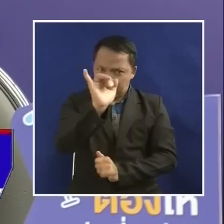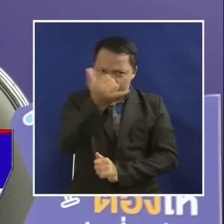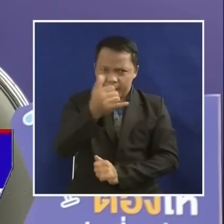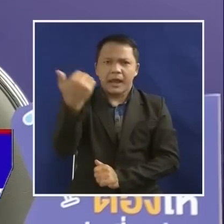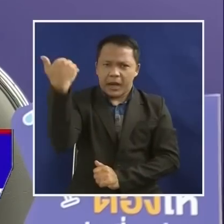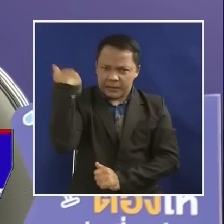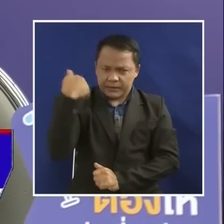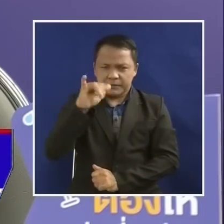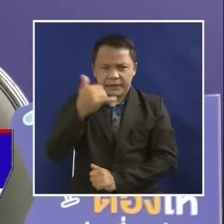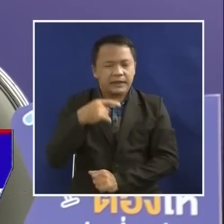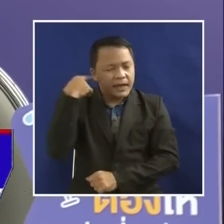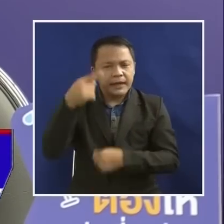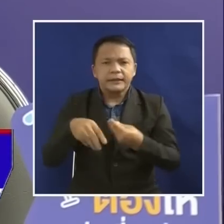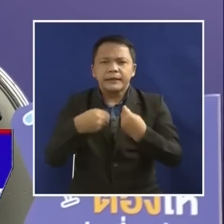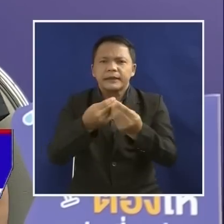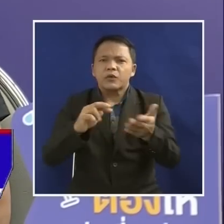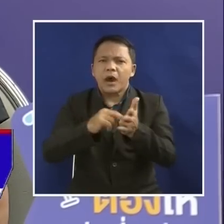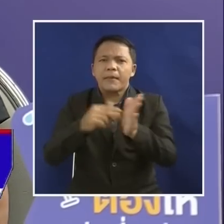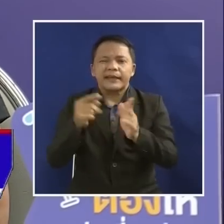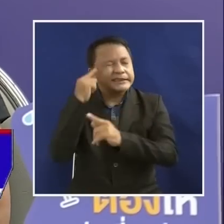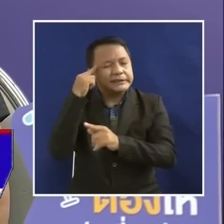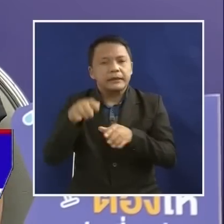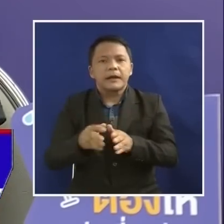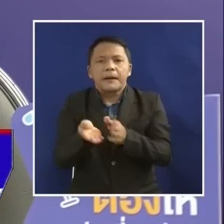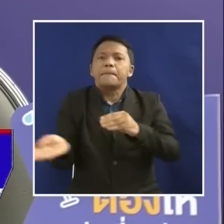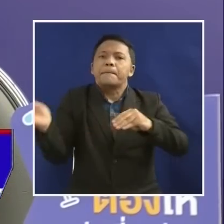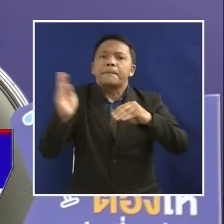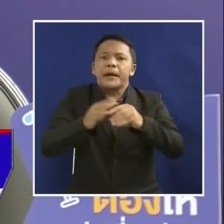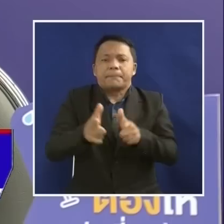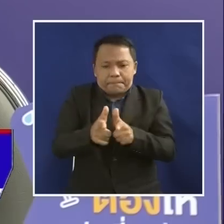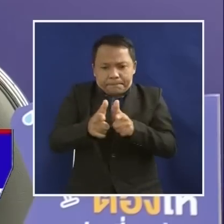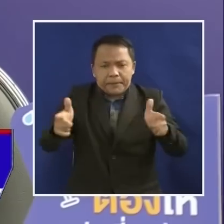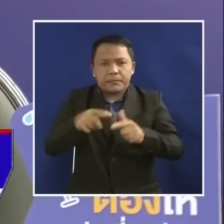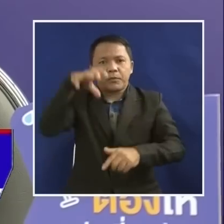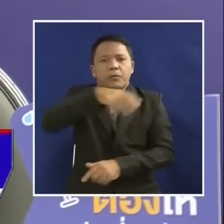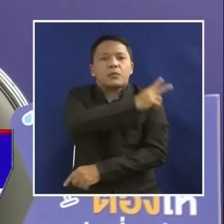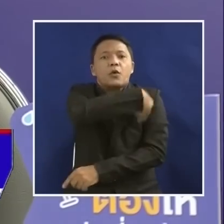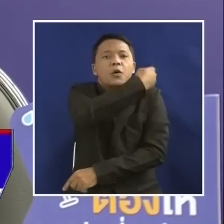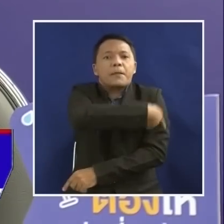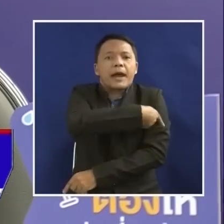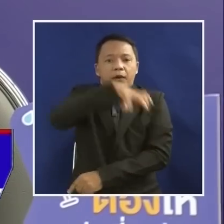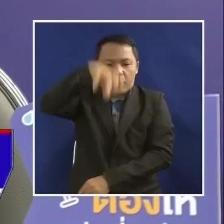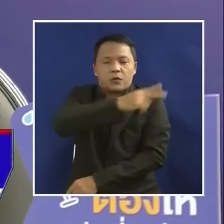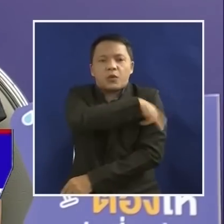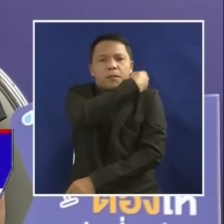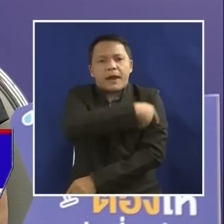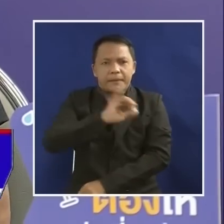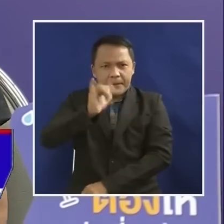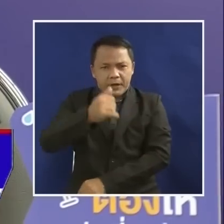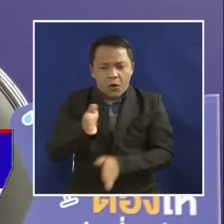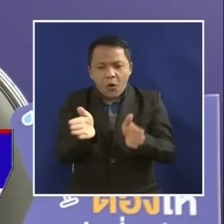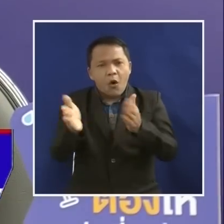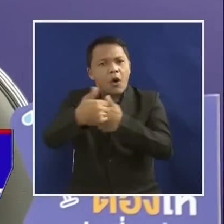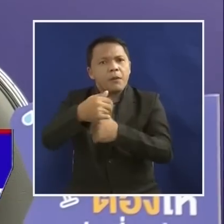ครับที่เราอาจจะเป็นเรียกว่าเป็นการขยายหอผู้ป่วยเพิ่มเติมในโรงพยาบาลหรือในสถานพยาบาลซึ่งอาจจะไม่ใช่หอผู้ป่ว